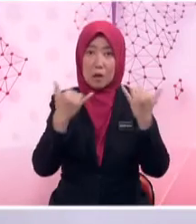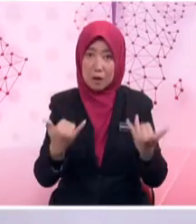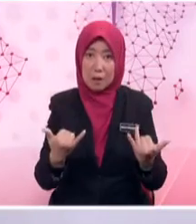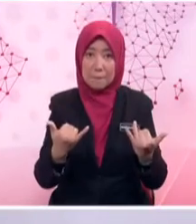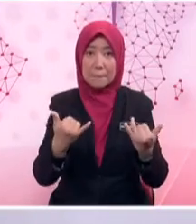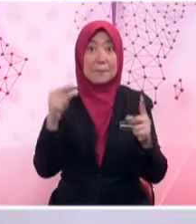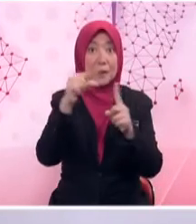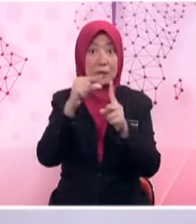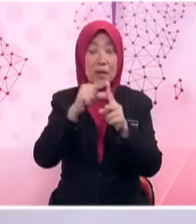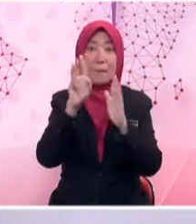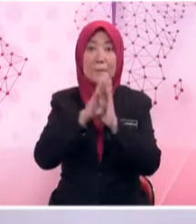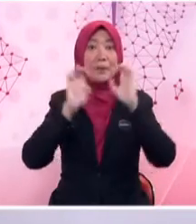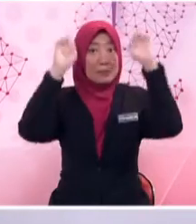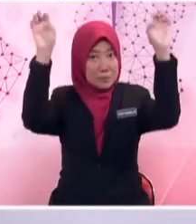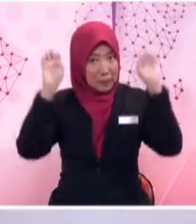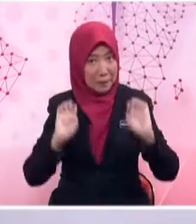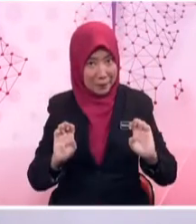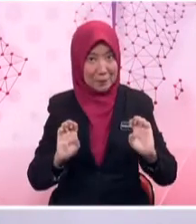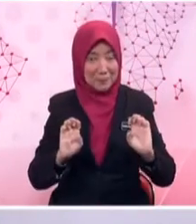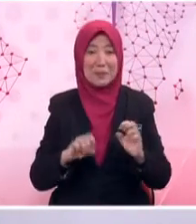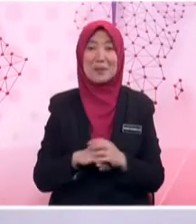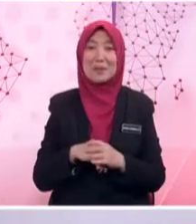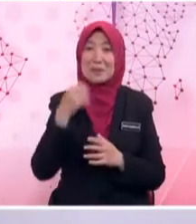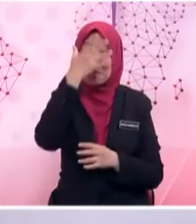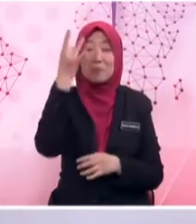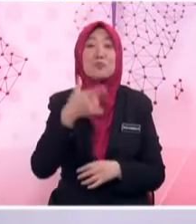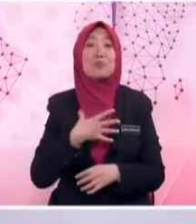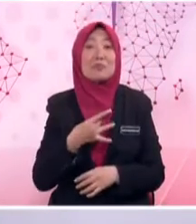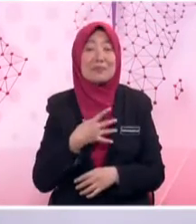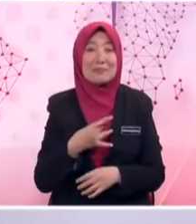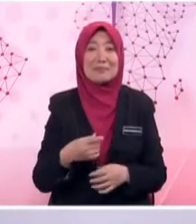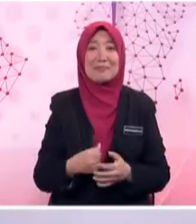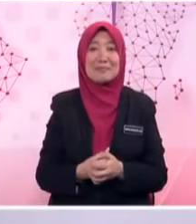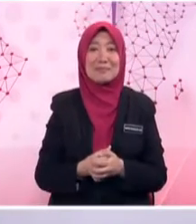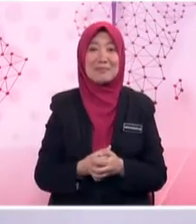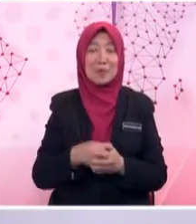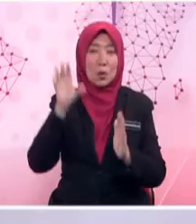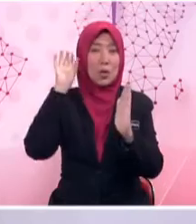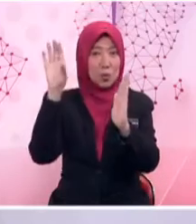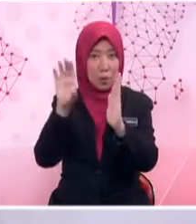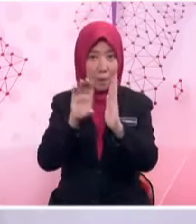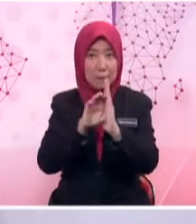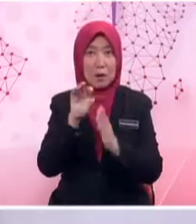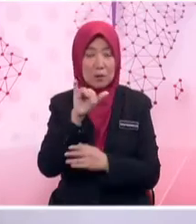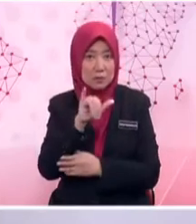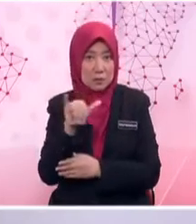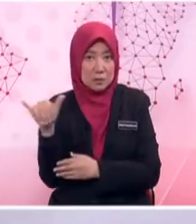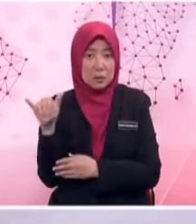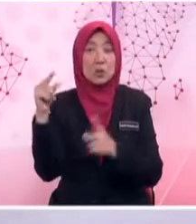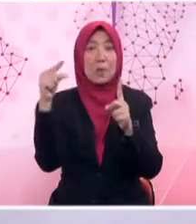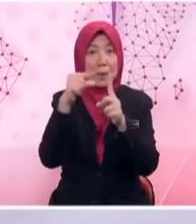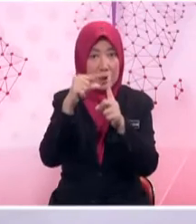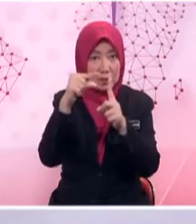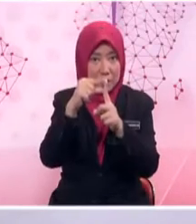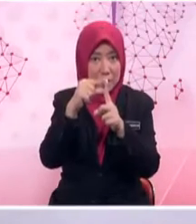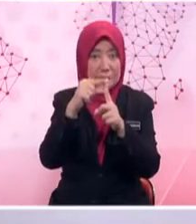mewarna. Saya suka bersenam. Saya ambil perkataan bersenam. Boleh. Okey, ini gambarnya dan ini perkataannya.